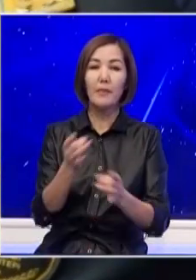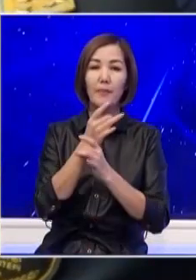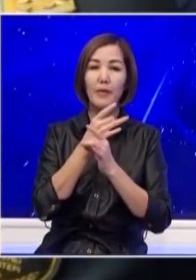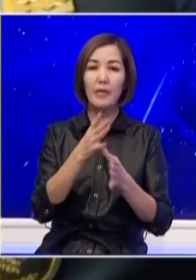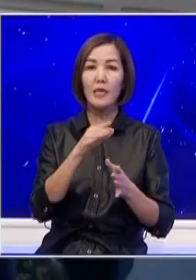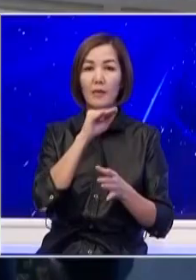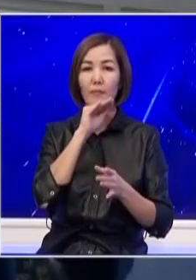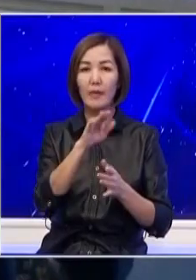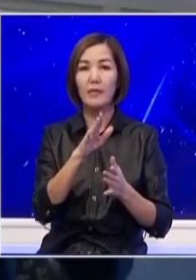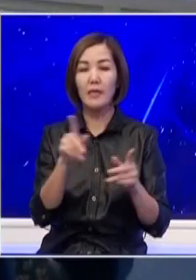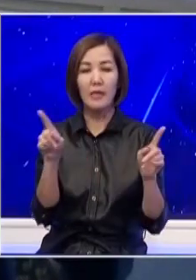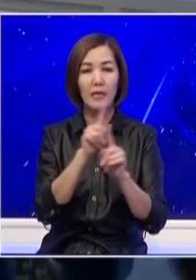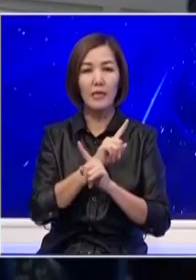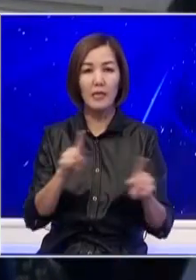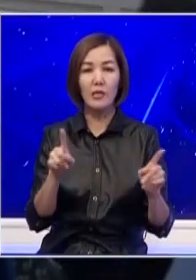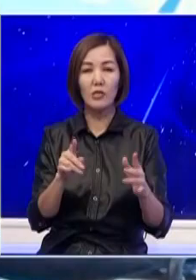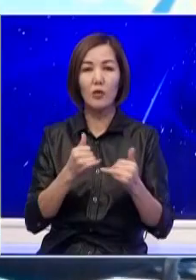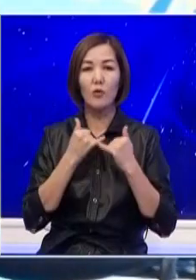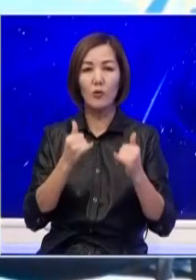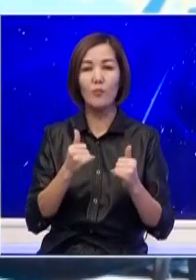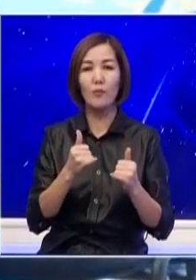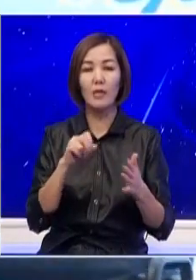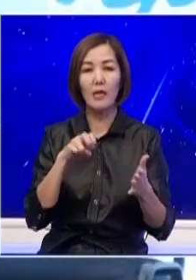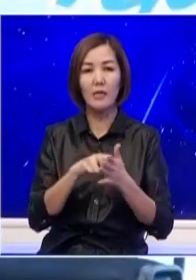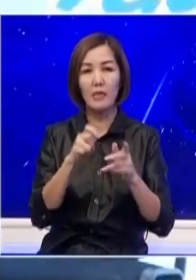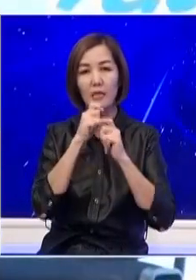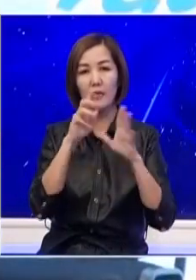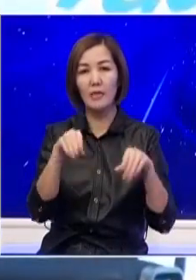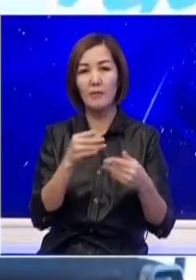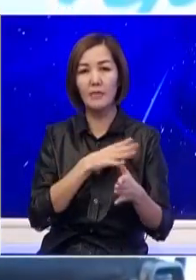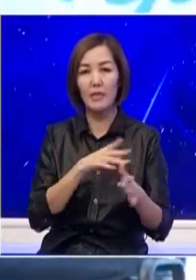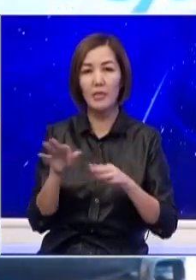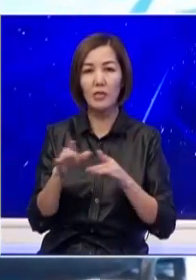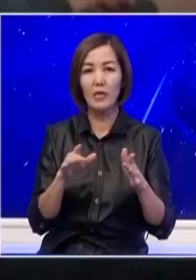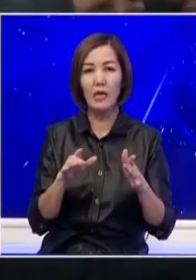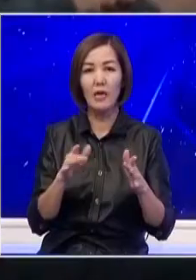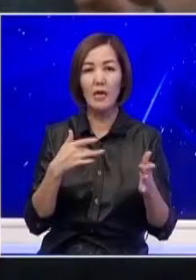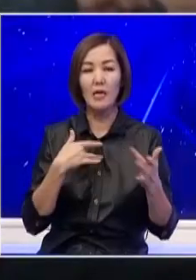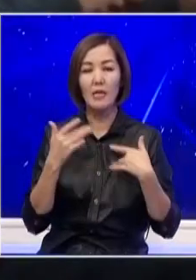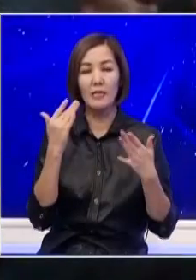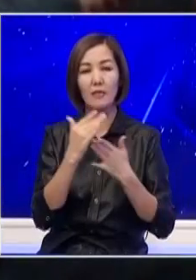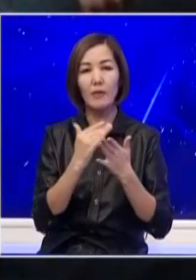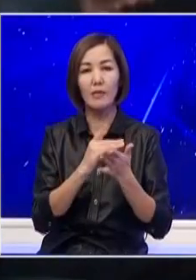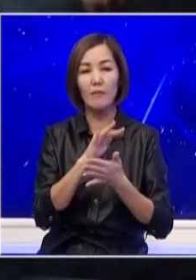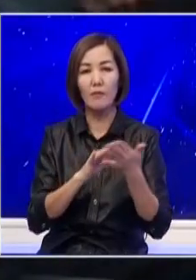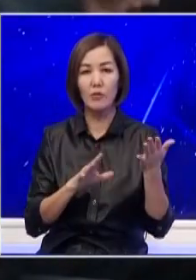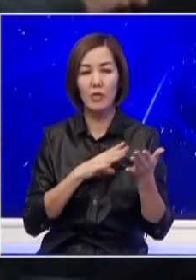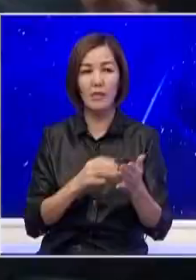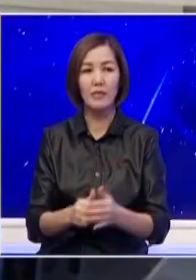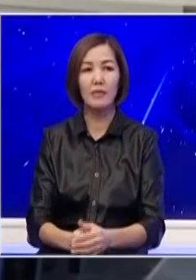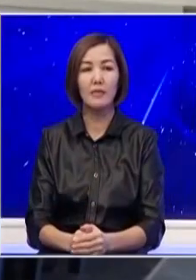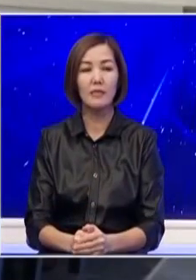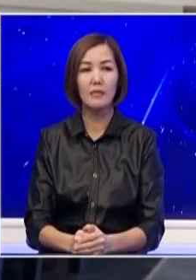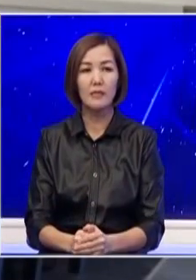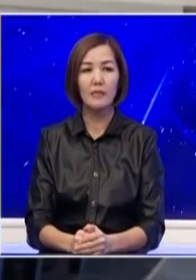қызмет барысында ерекше көзге түскендерге құрмет грамотасы мен алғыс хаттар табысталды. Шара қала өнерпаздарының қойған концертіне ұласты. Ақбота